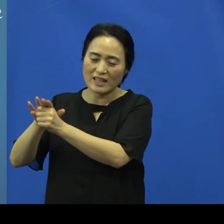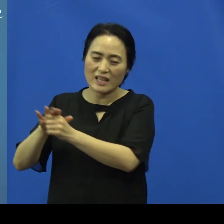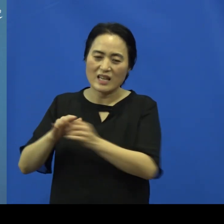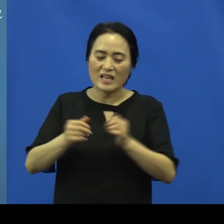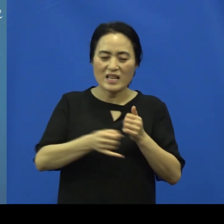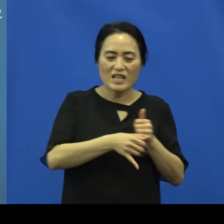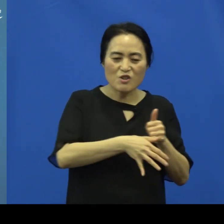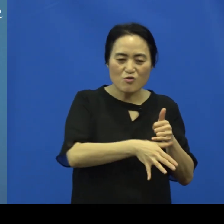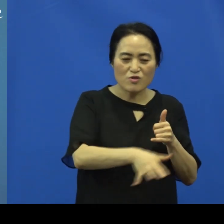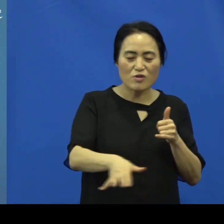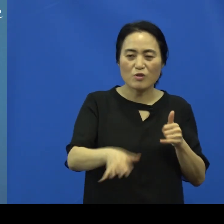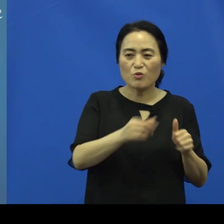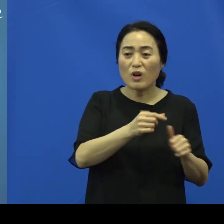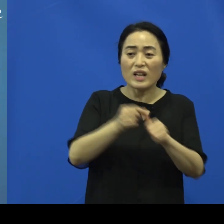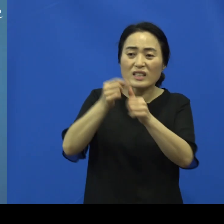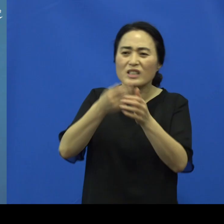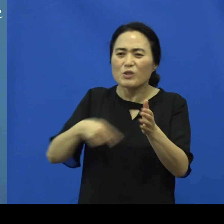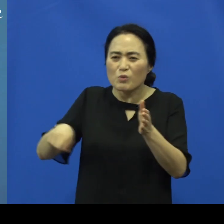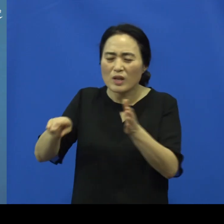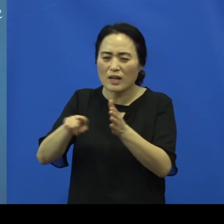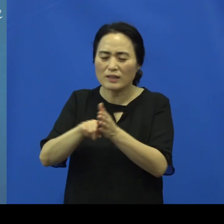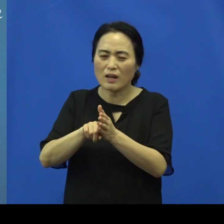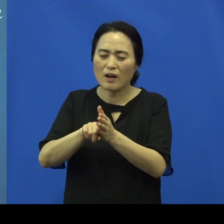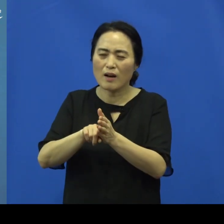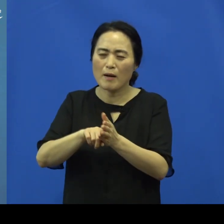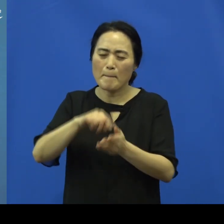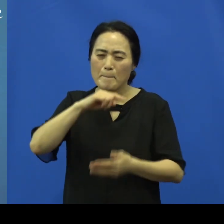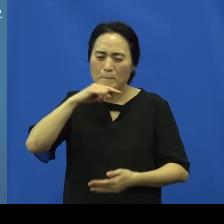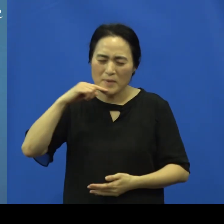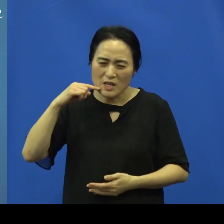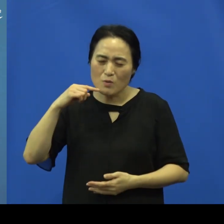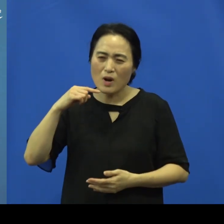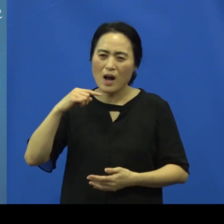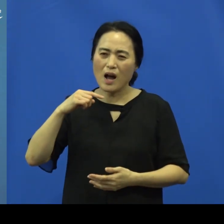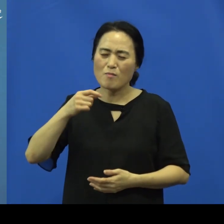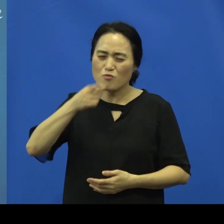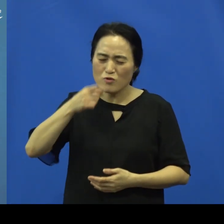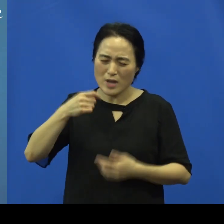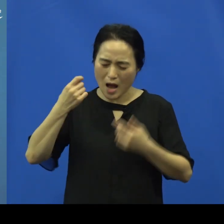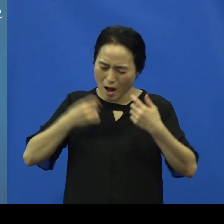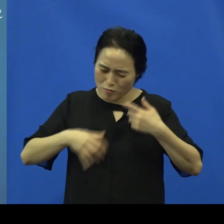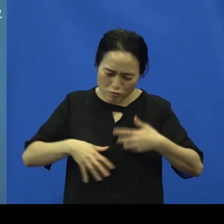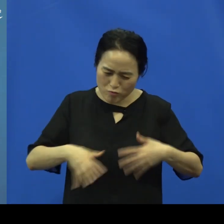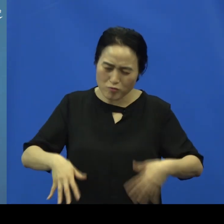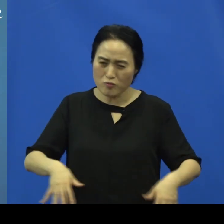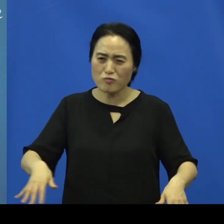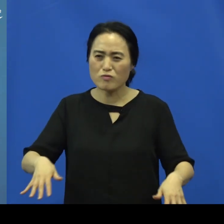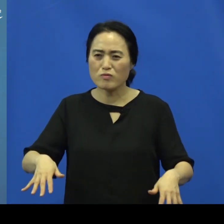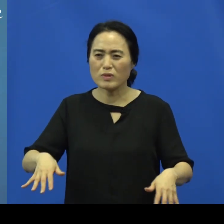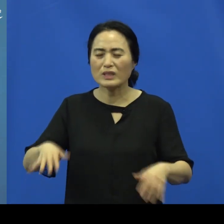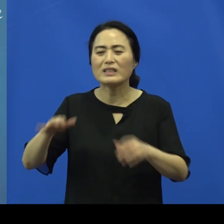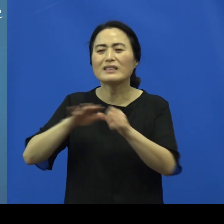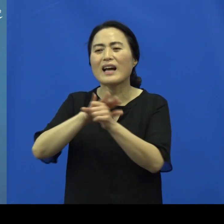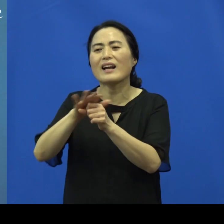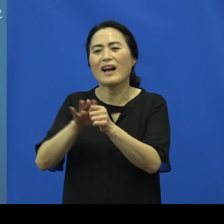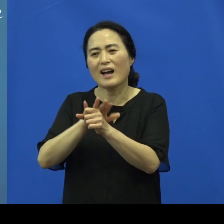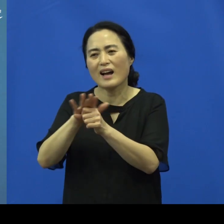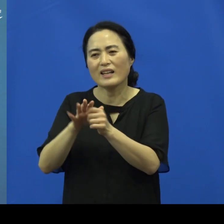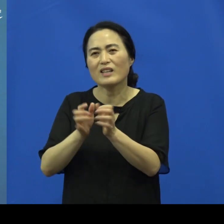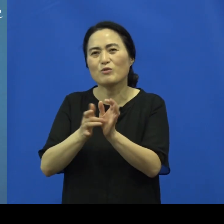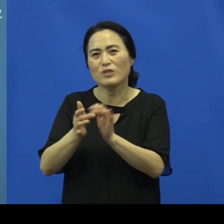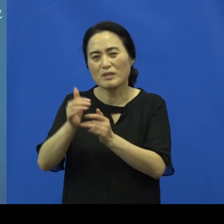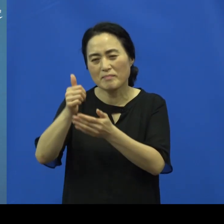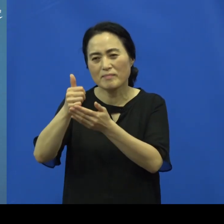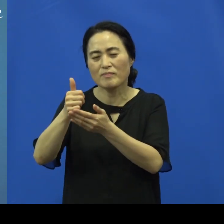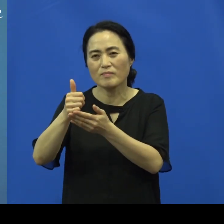인류를 구원하시기 위해서 당신의 물과 피를 쏟아내신 그 사랑의 인류를 구원해내신 것. 이 긍휼의 마음은 포기하지